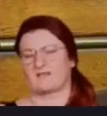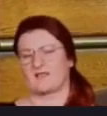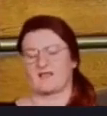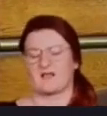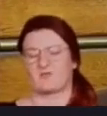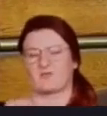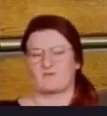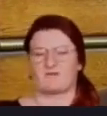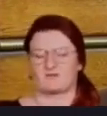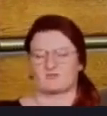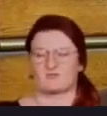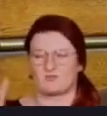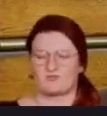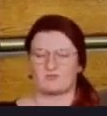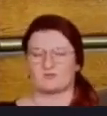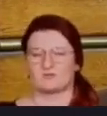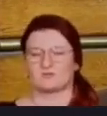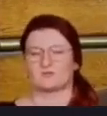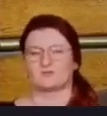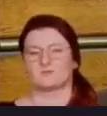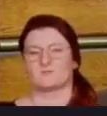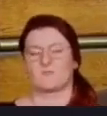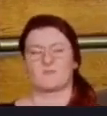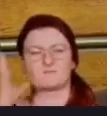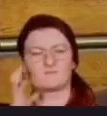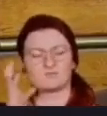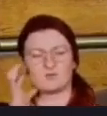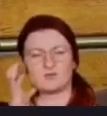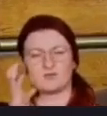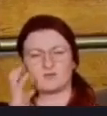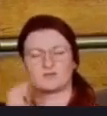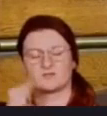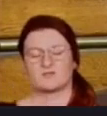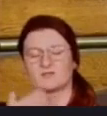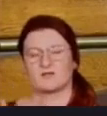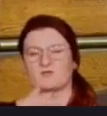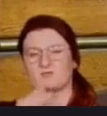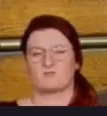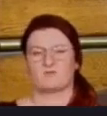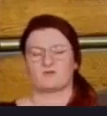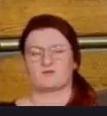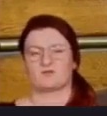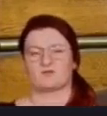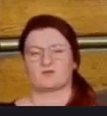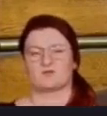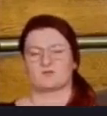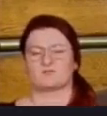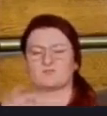inwestorski i wysłuchanie ich i udzielenie odpowiedzi. Z